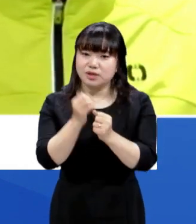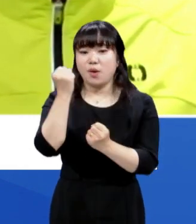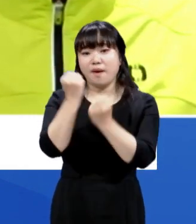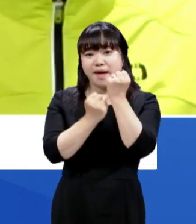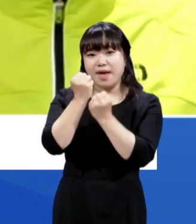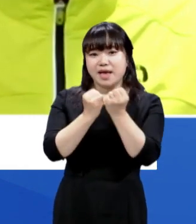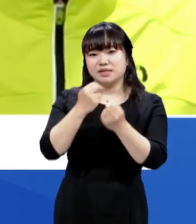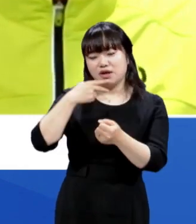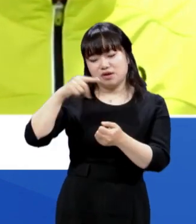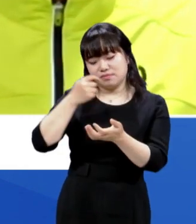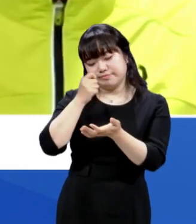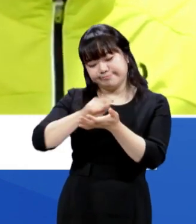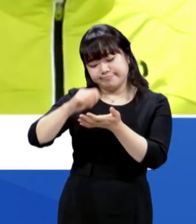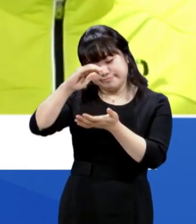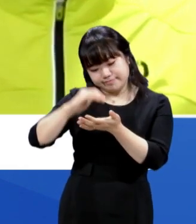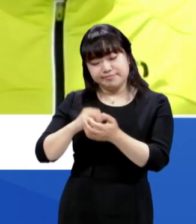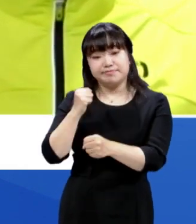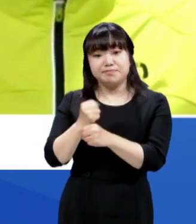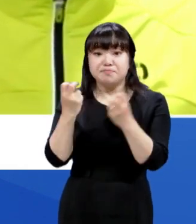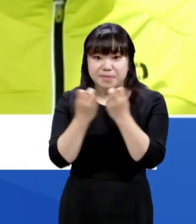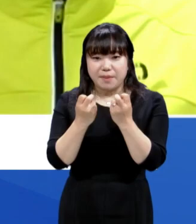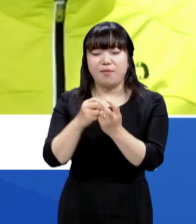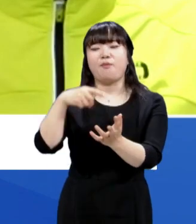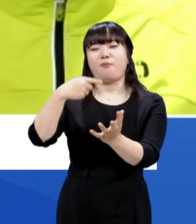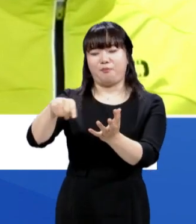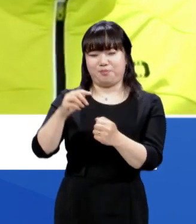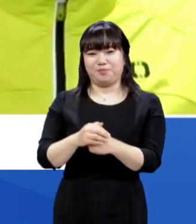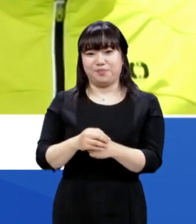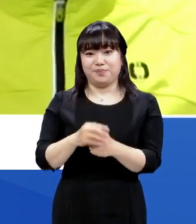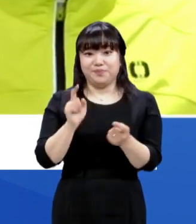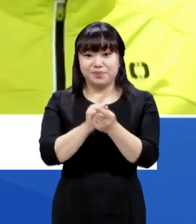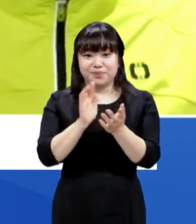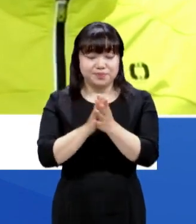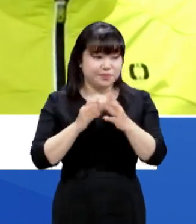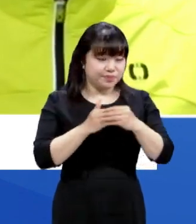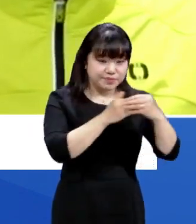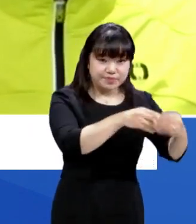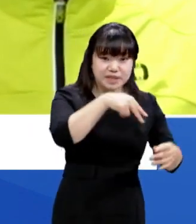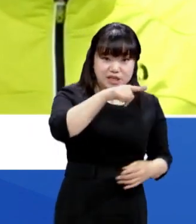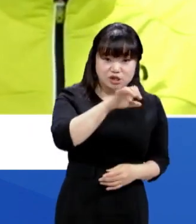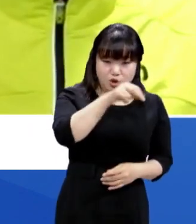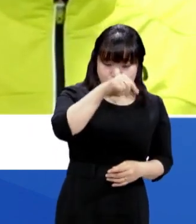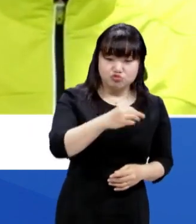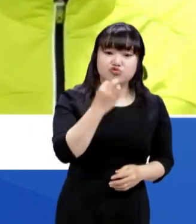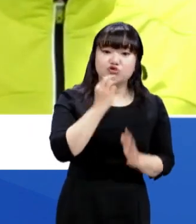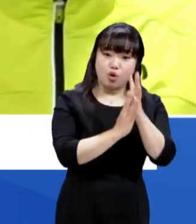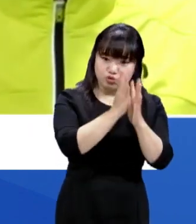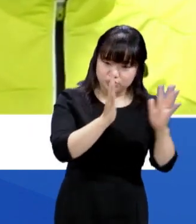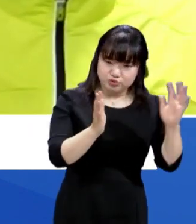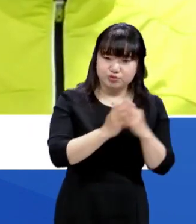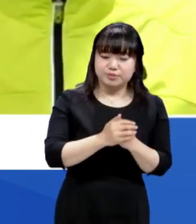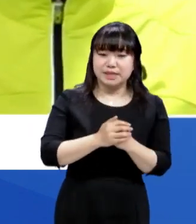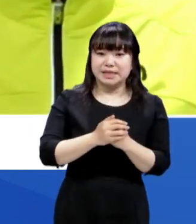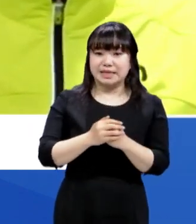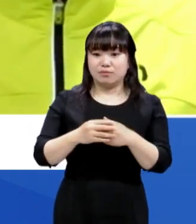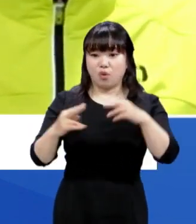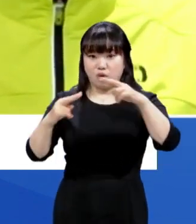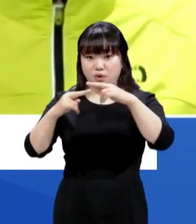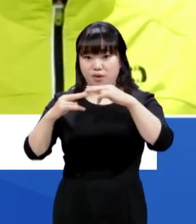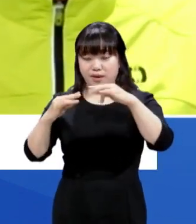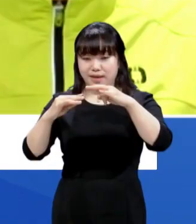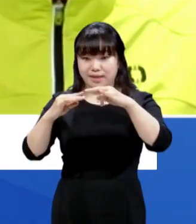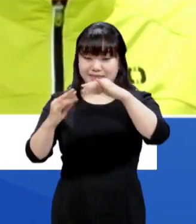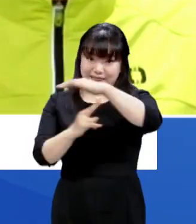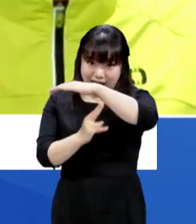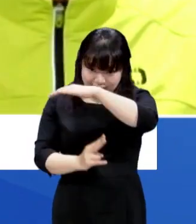작성 법 등을 배웁니다 현장 교육은 성수동 서울 수 살곶이 다리 등 문화 관광 코스를